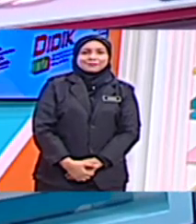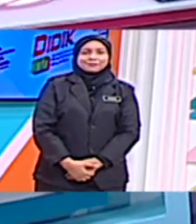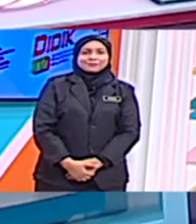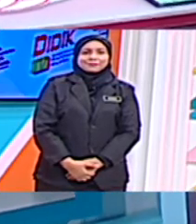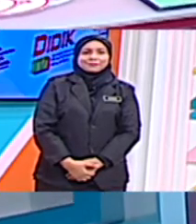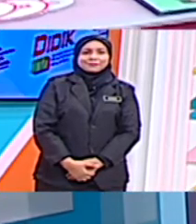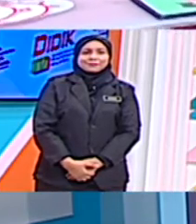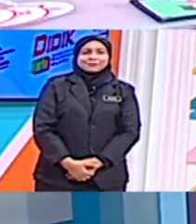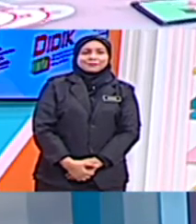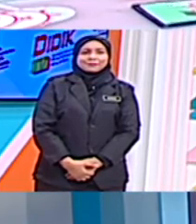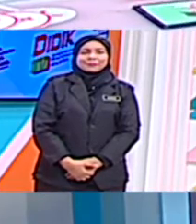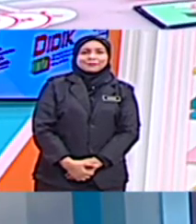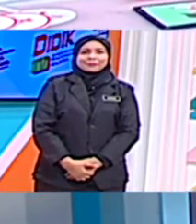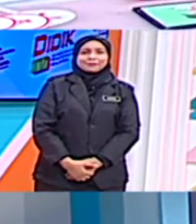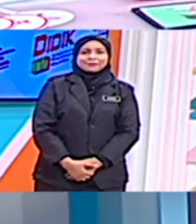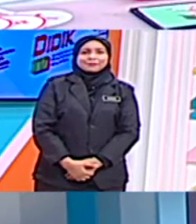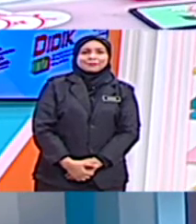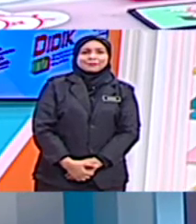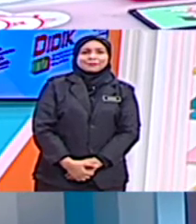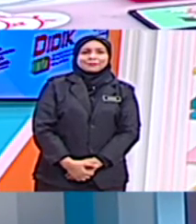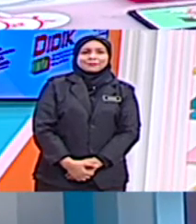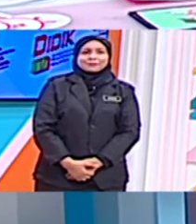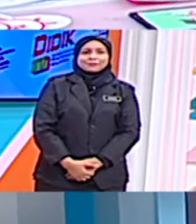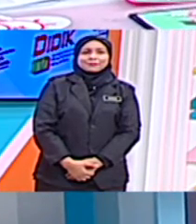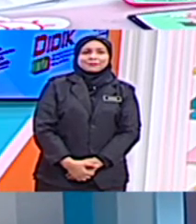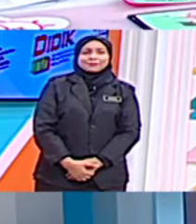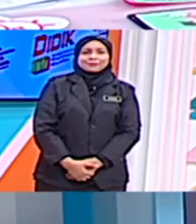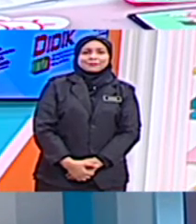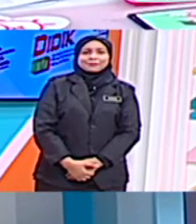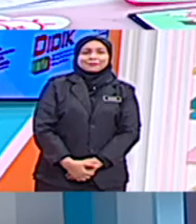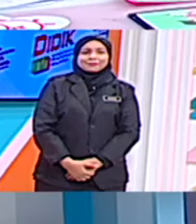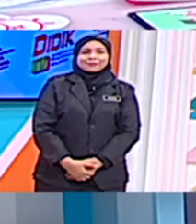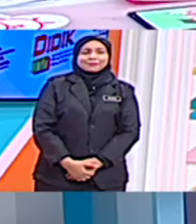Kena tanggalkan dulu. Tanggalkan pelekat tu.